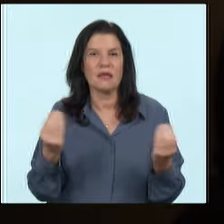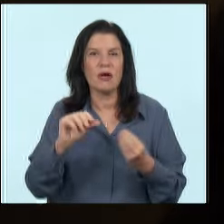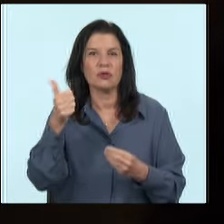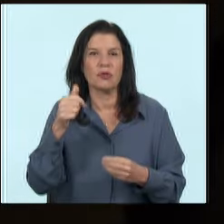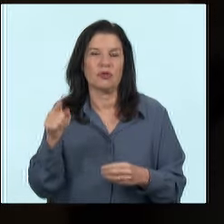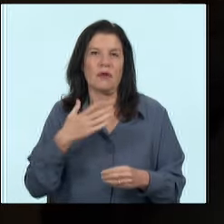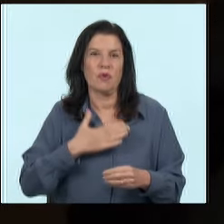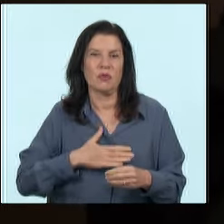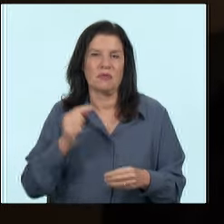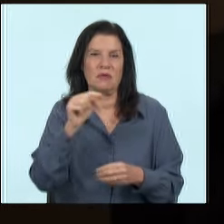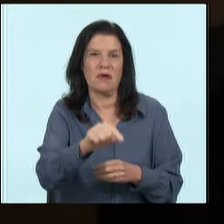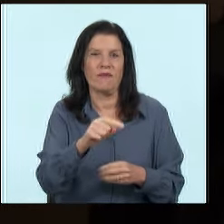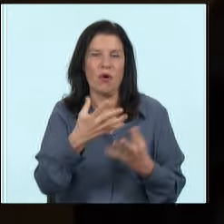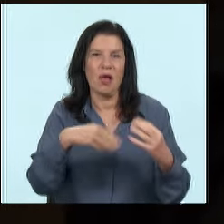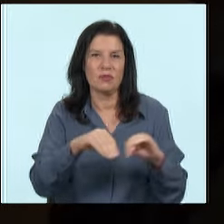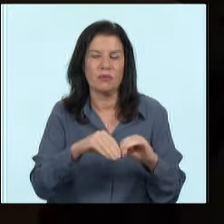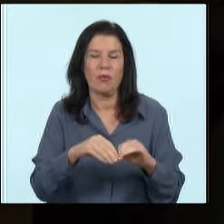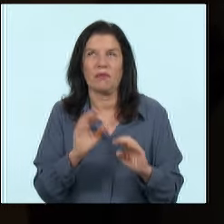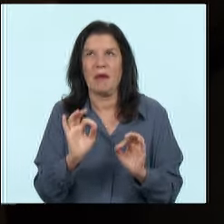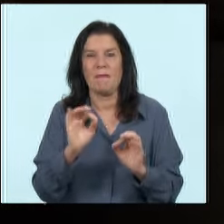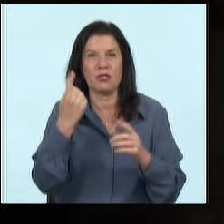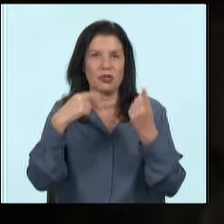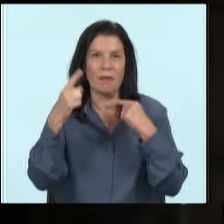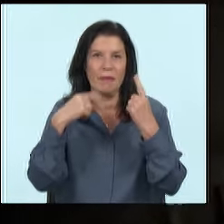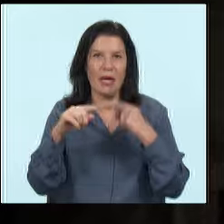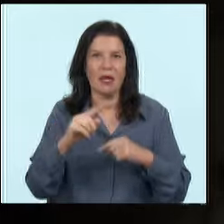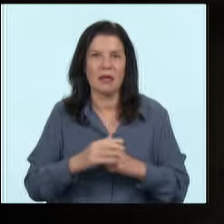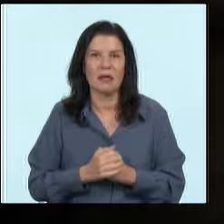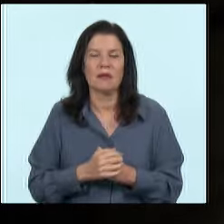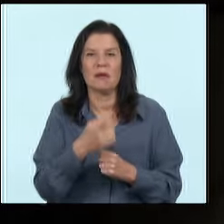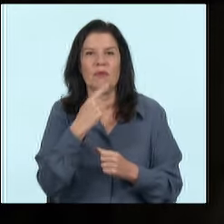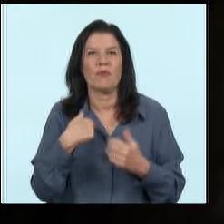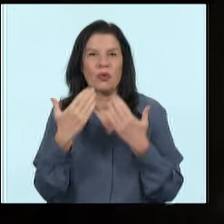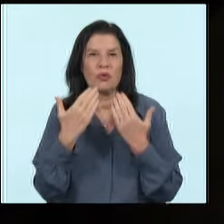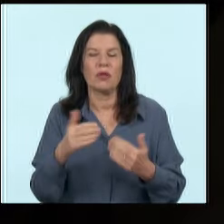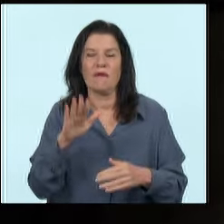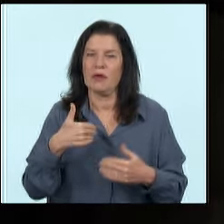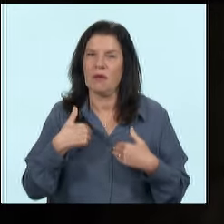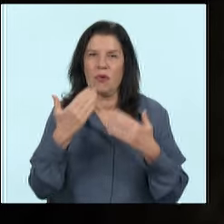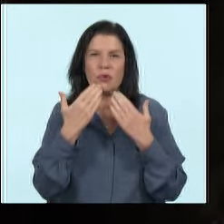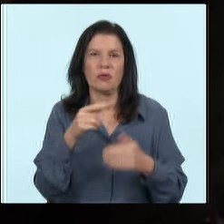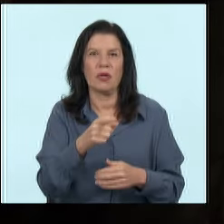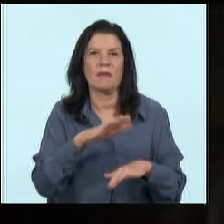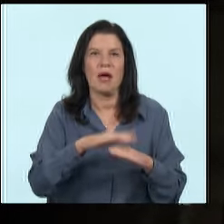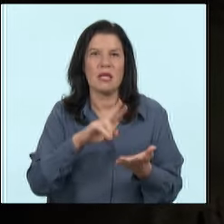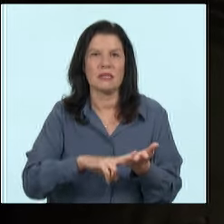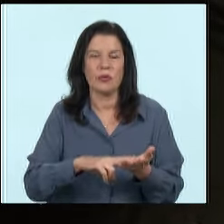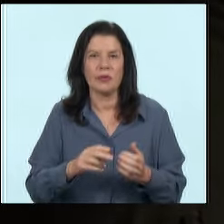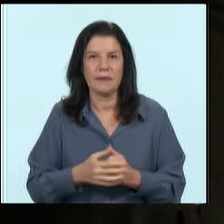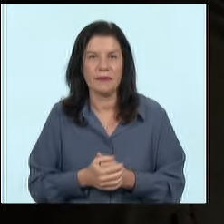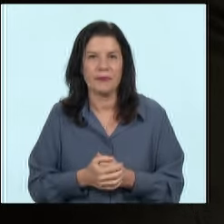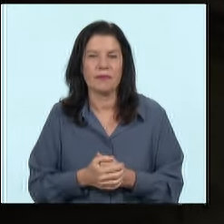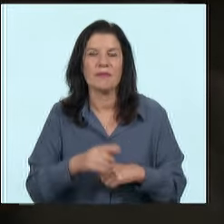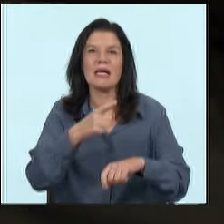המשפחות כמעט בכי. ראו אותנו והודו לנו מאוד, ואנחנו גם הודינו להם על הזכות לקחת חלק. כחצי שעה